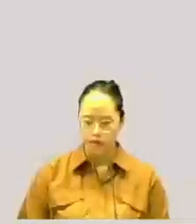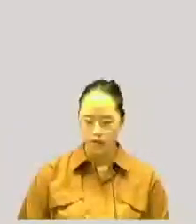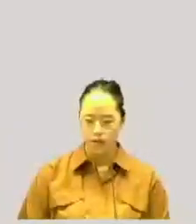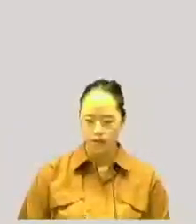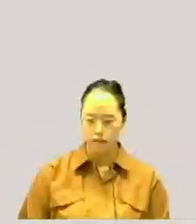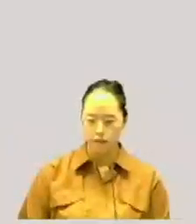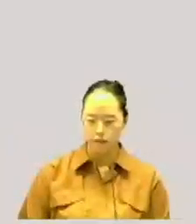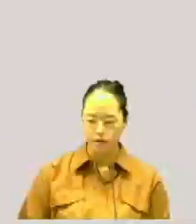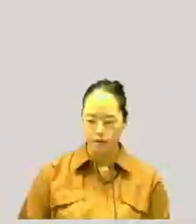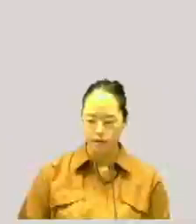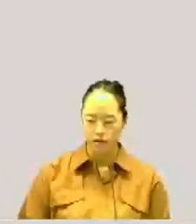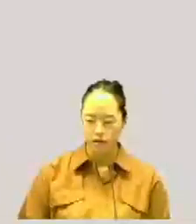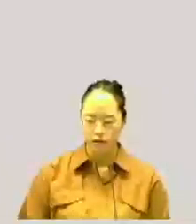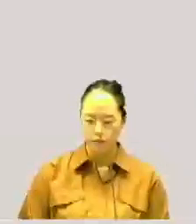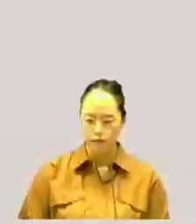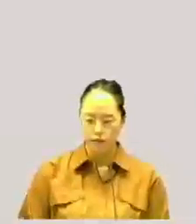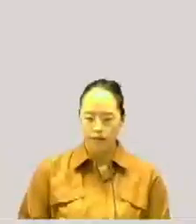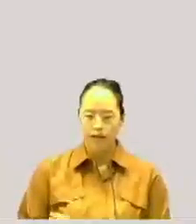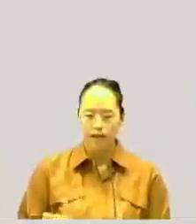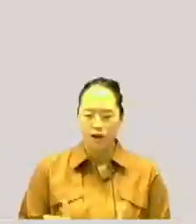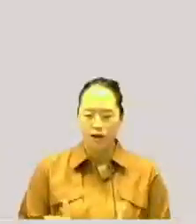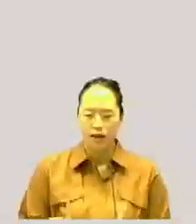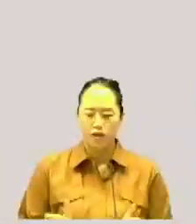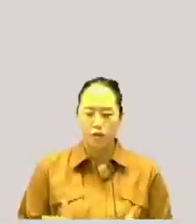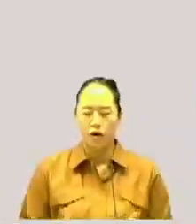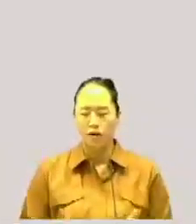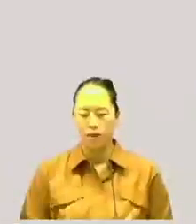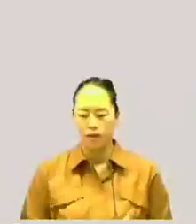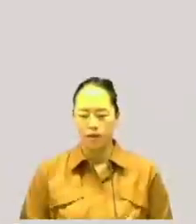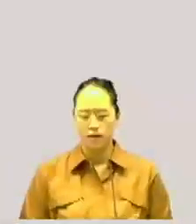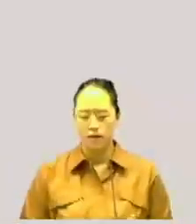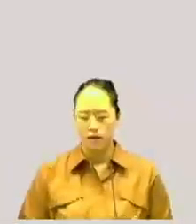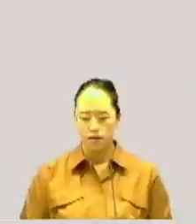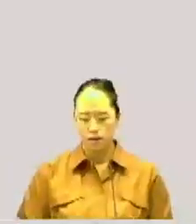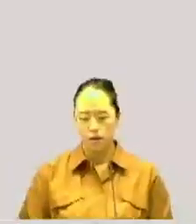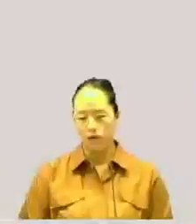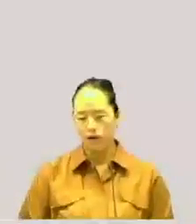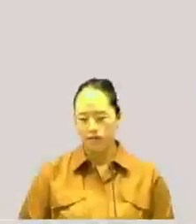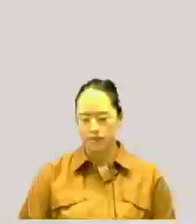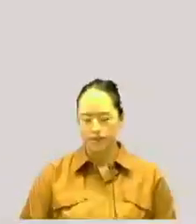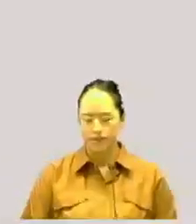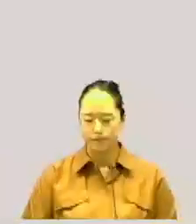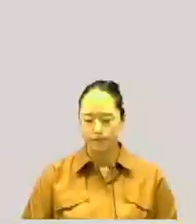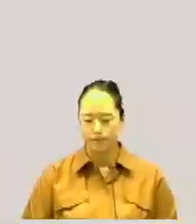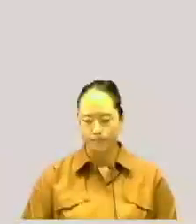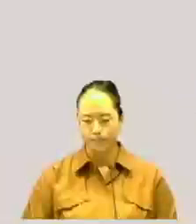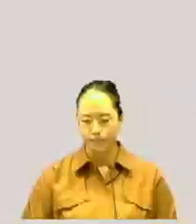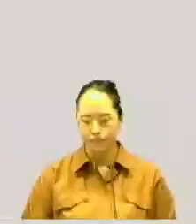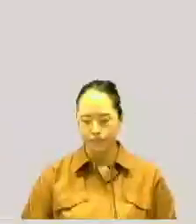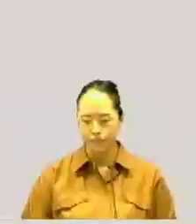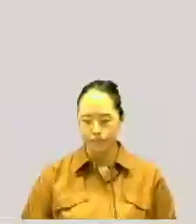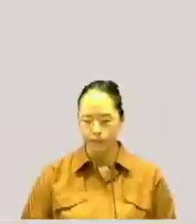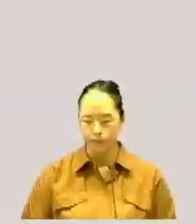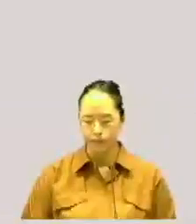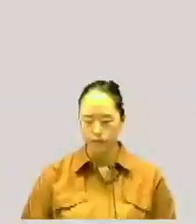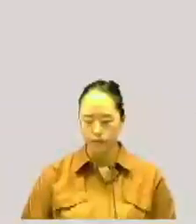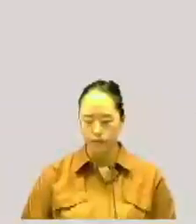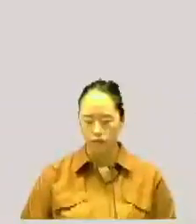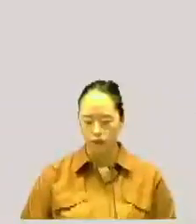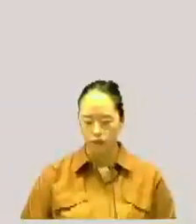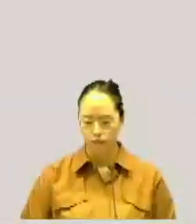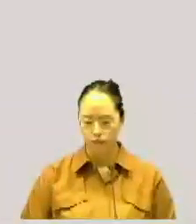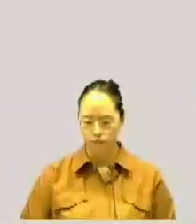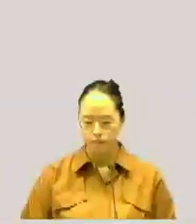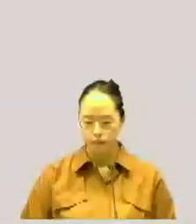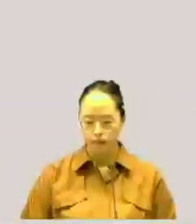这个十四节里面说呢，这个被掳到与这个巴比伦的这个以色列人，他们在当时的生活状态